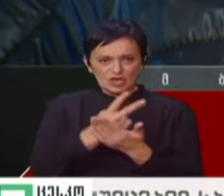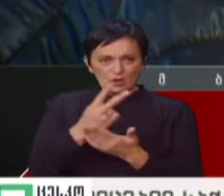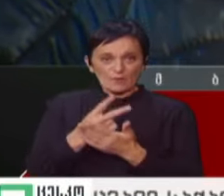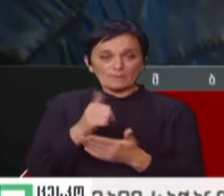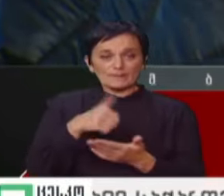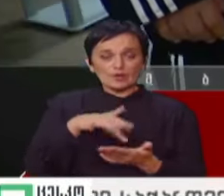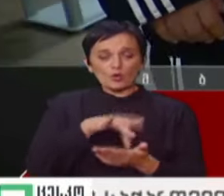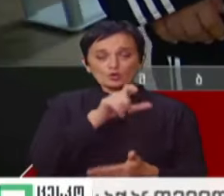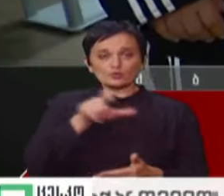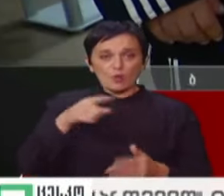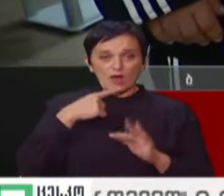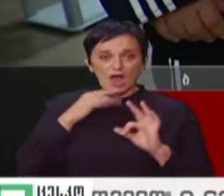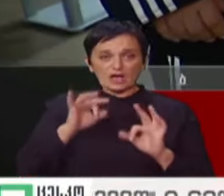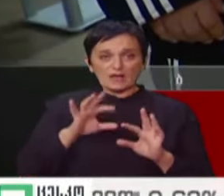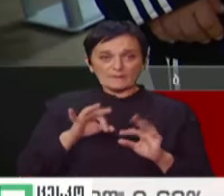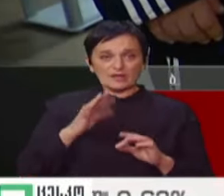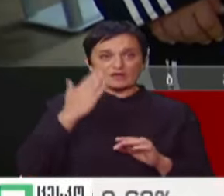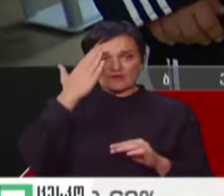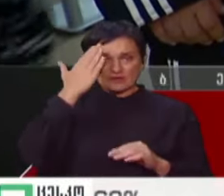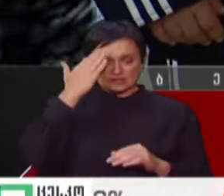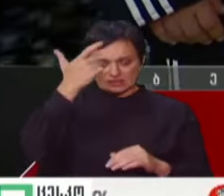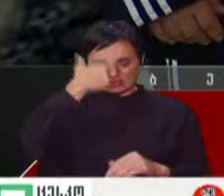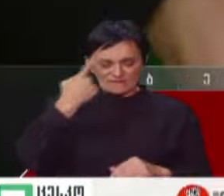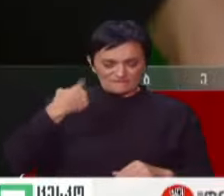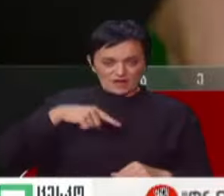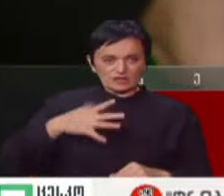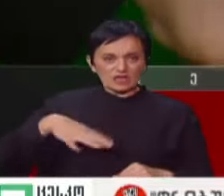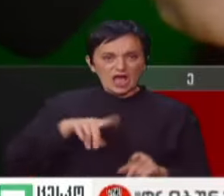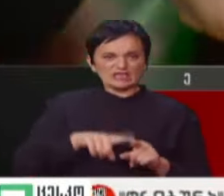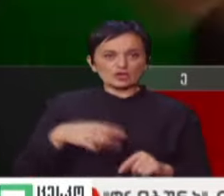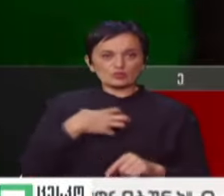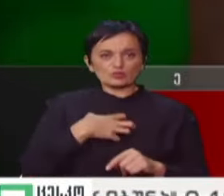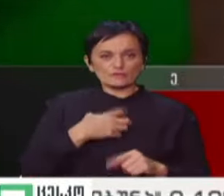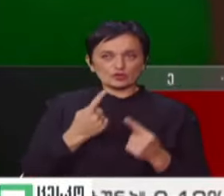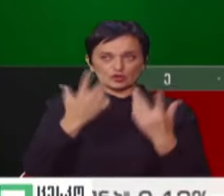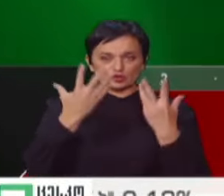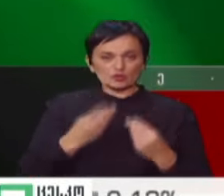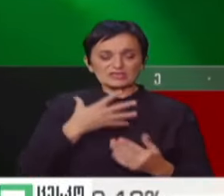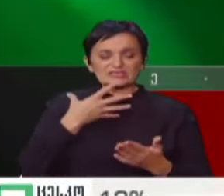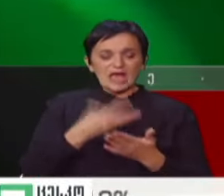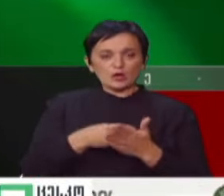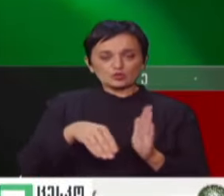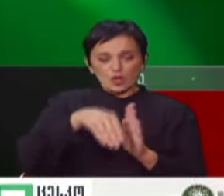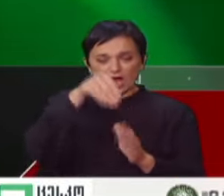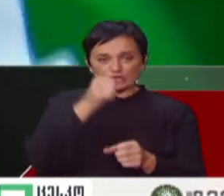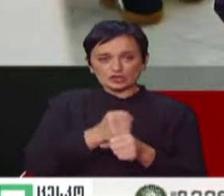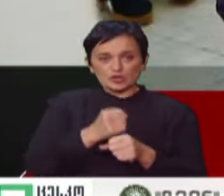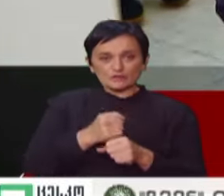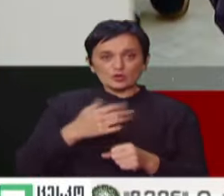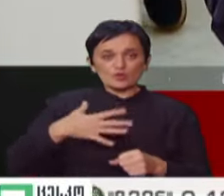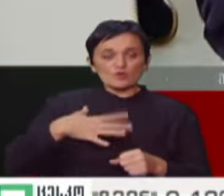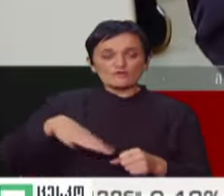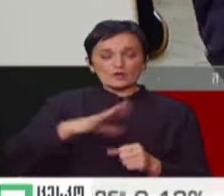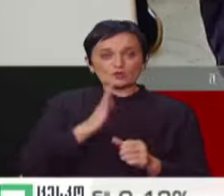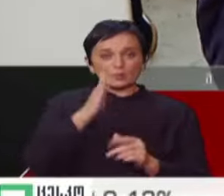როგორც მოქალაქეები აცხადებდნენ, ისინი თავს ვალდებულად მიიჩნევენ ქვეყნისთვის ასეთ მნიშვნელოვან დღეს საკუთარი არჩევანი გააკეთონ და ქვეყნის მომავლის